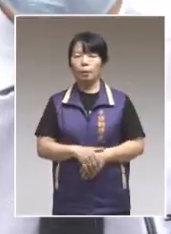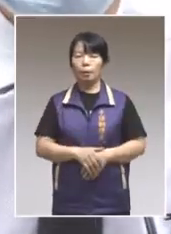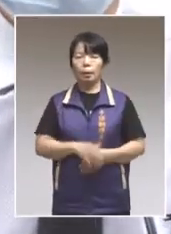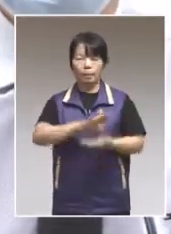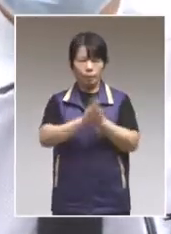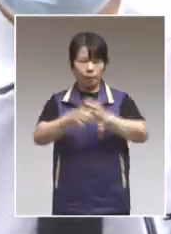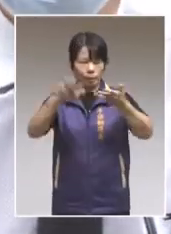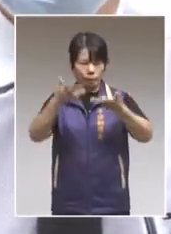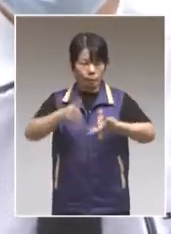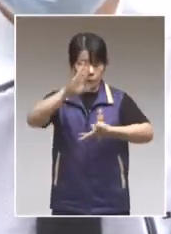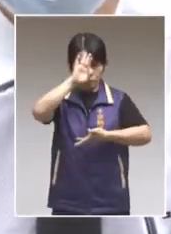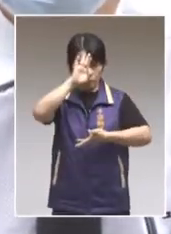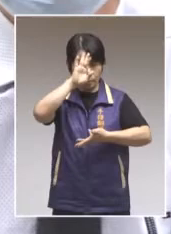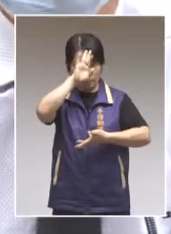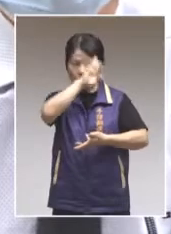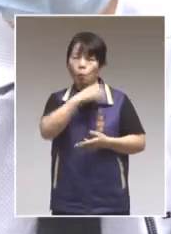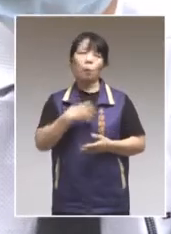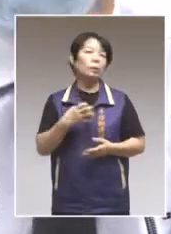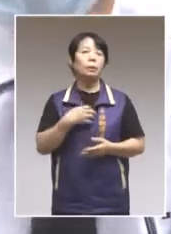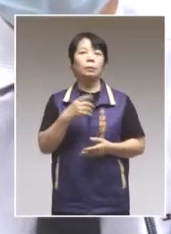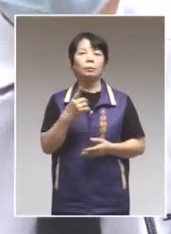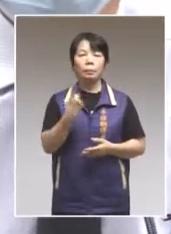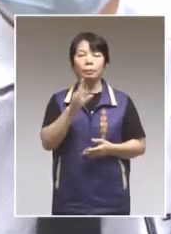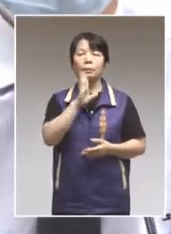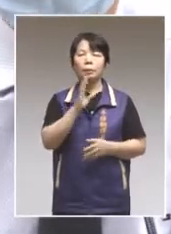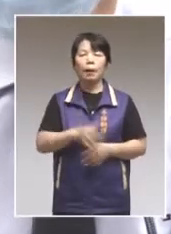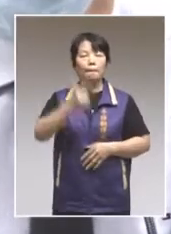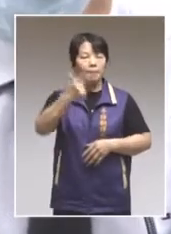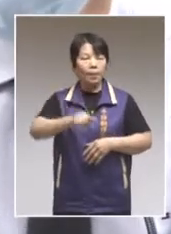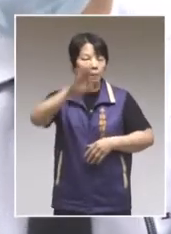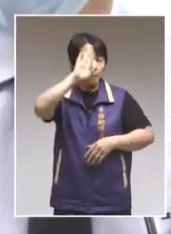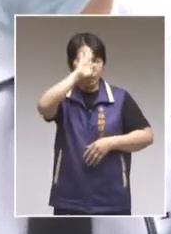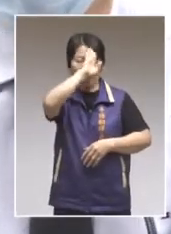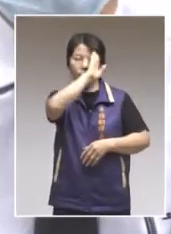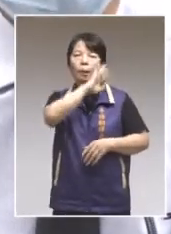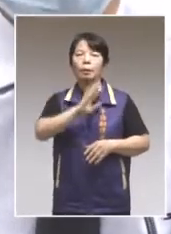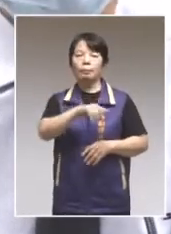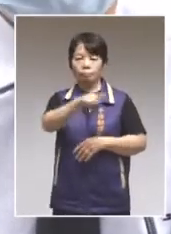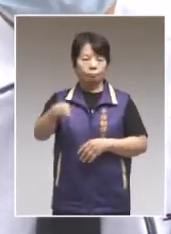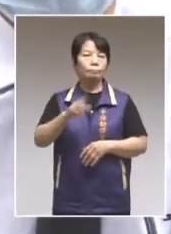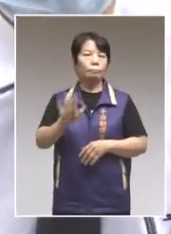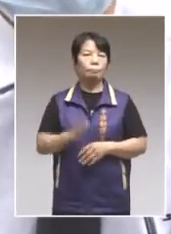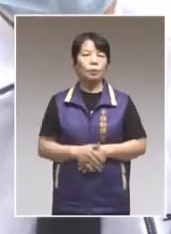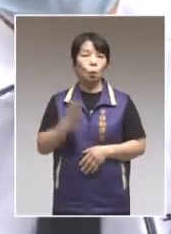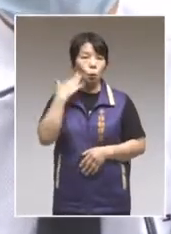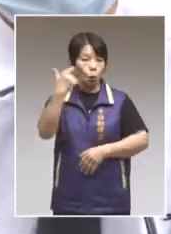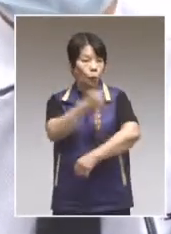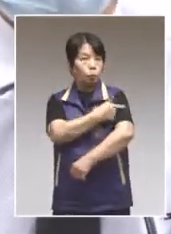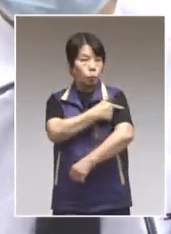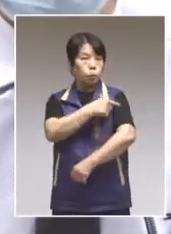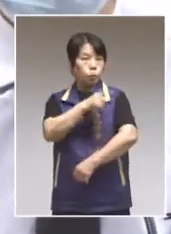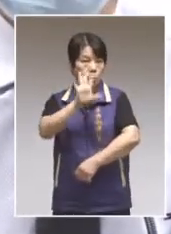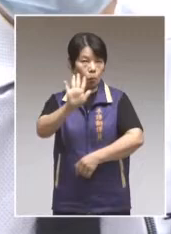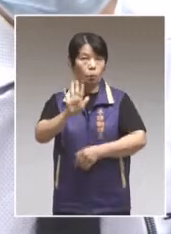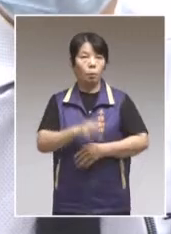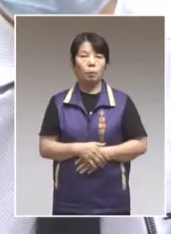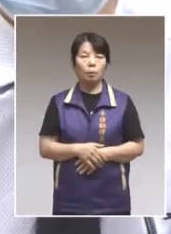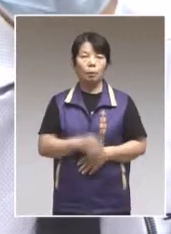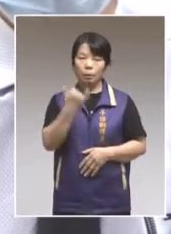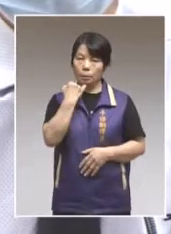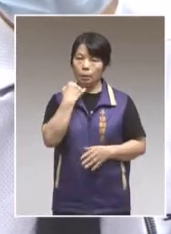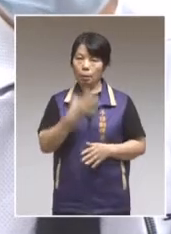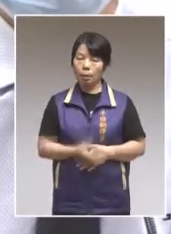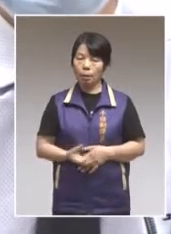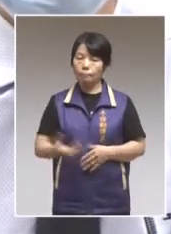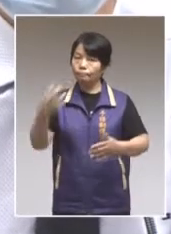症的危险因子都是这些有慢性疾病的患者，那当然他如果有打疫苗。我们就可以把它